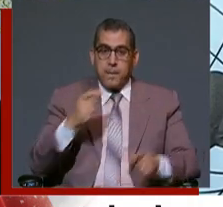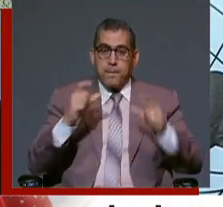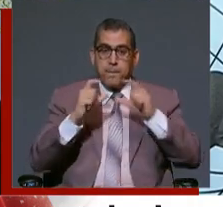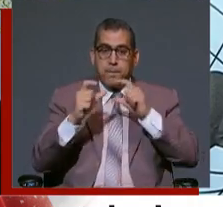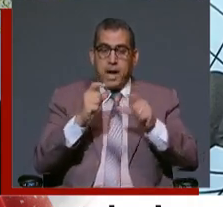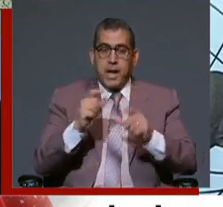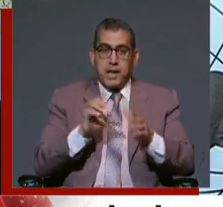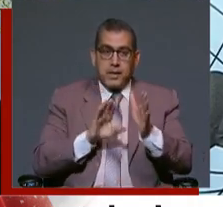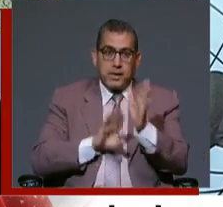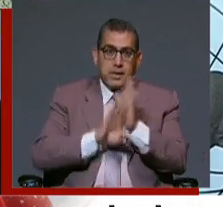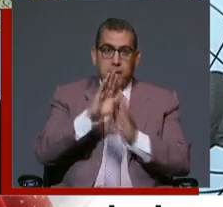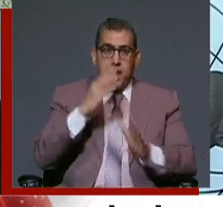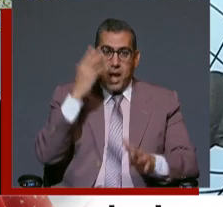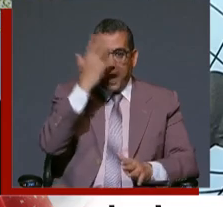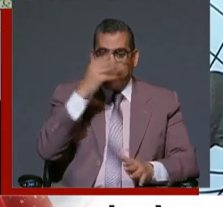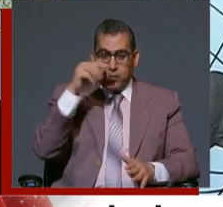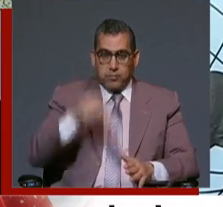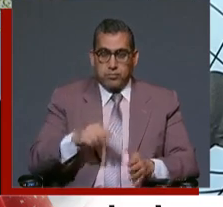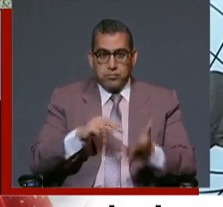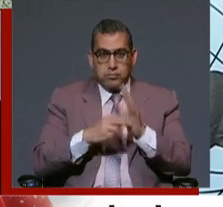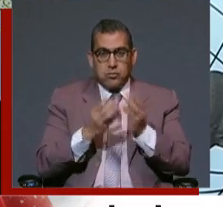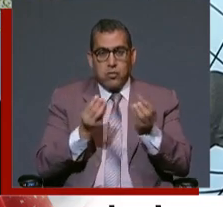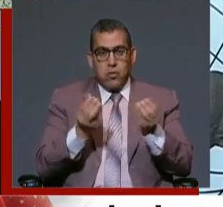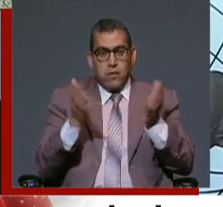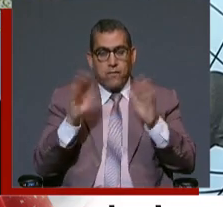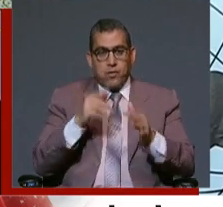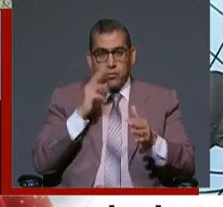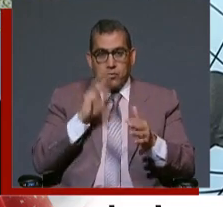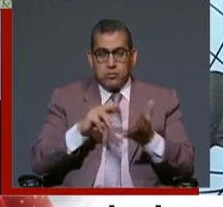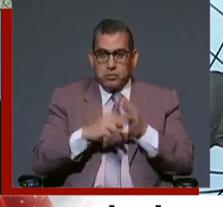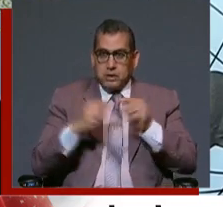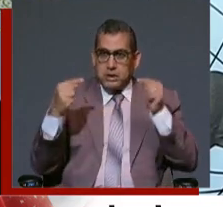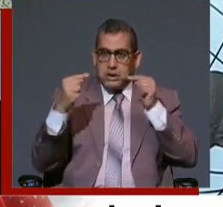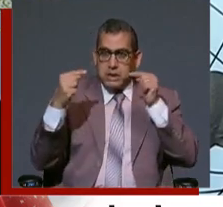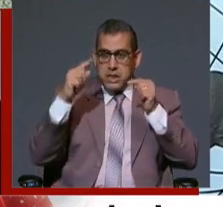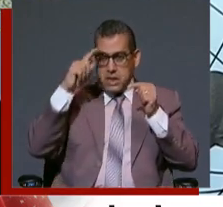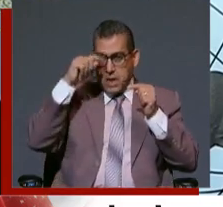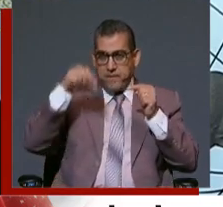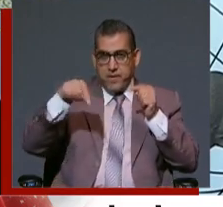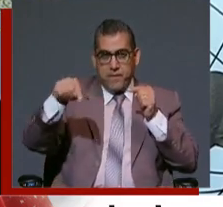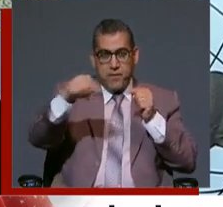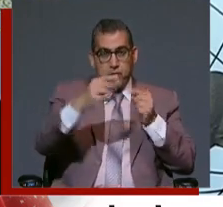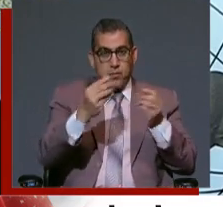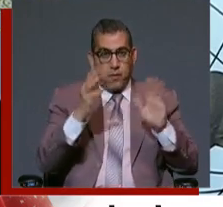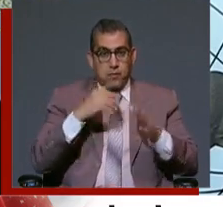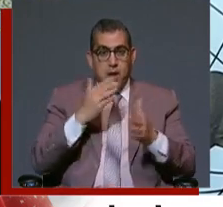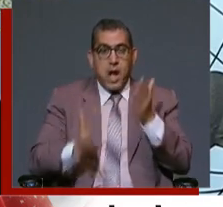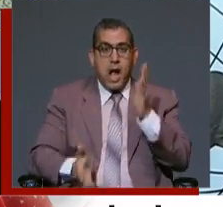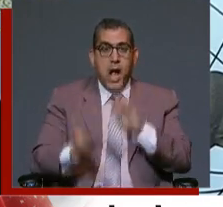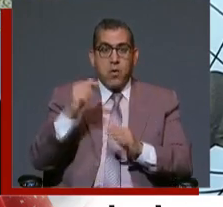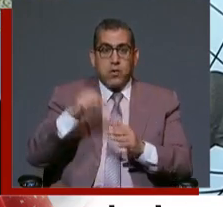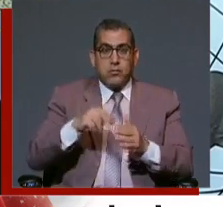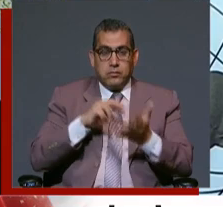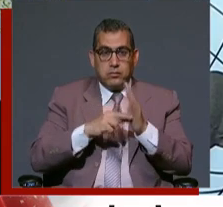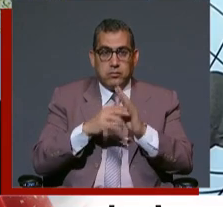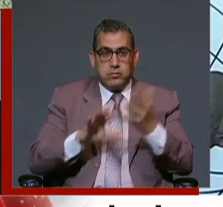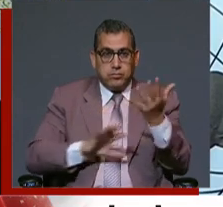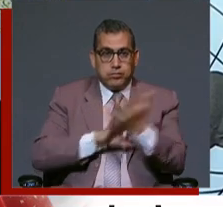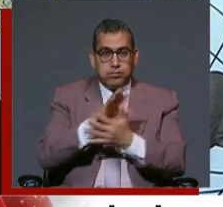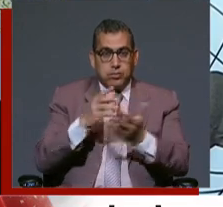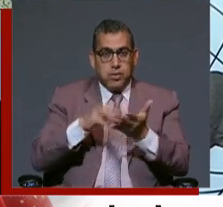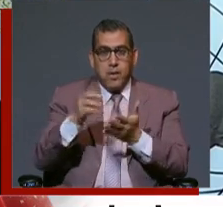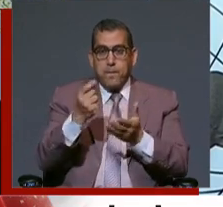العام مع ظهور العديد من المستجدات والتحديات على جميع الأصعدة، ومن أبرزها اضطراب أداء القطاعات